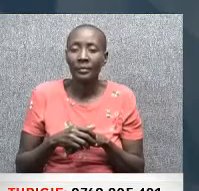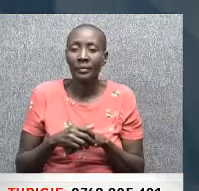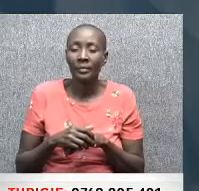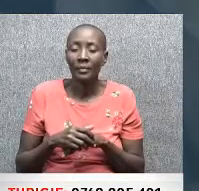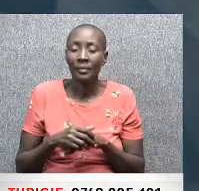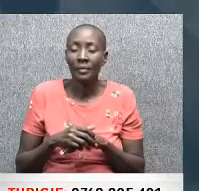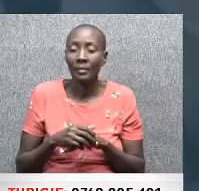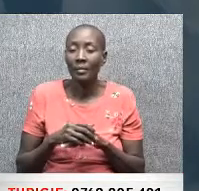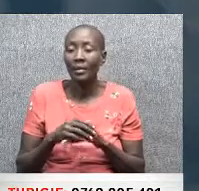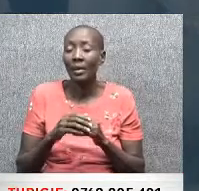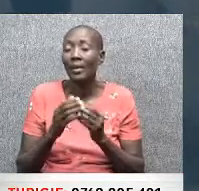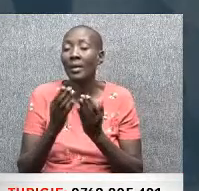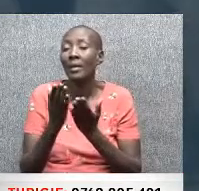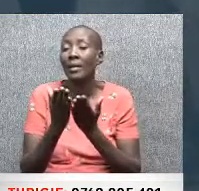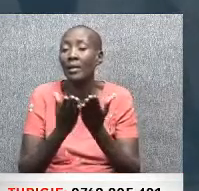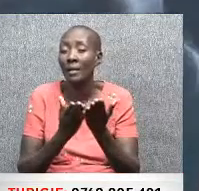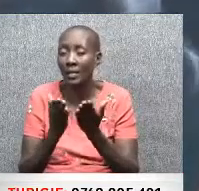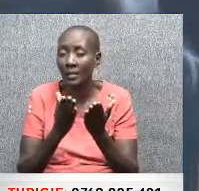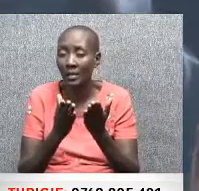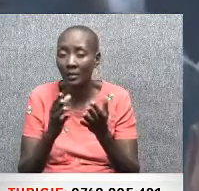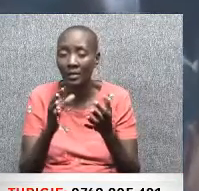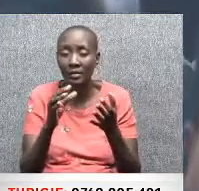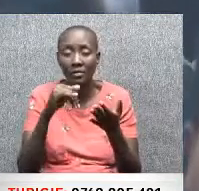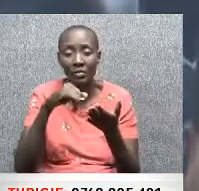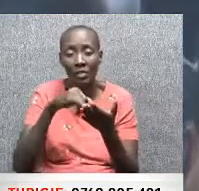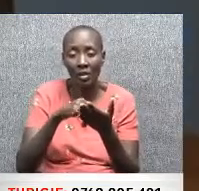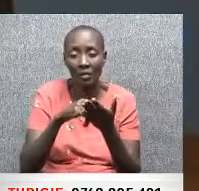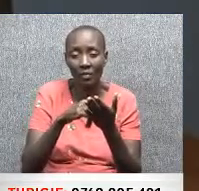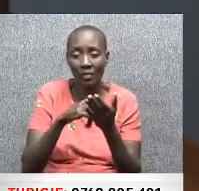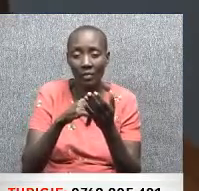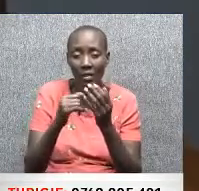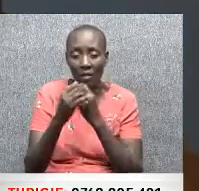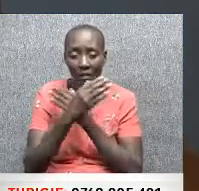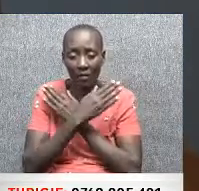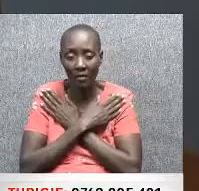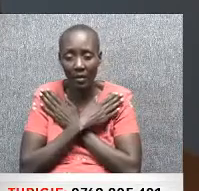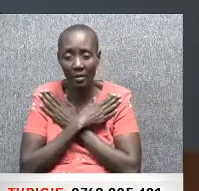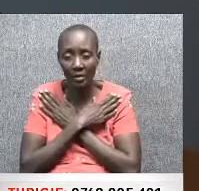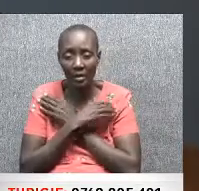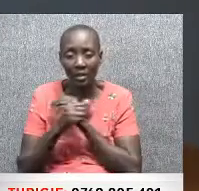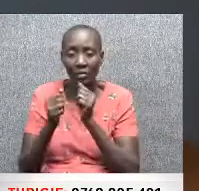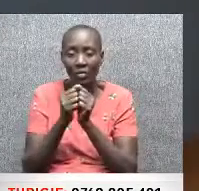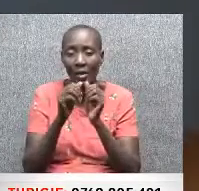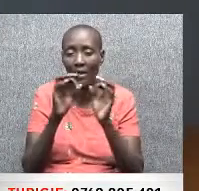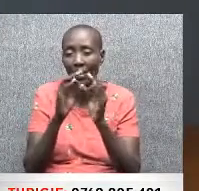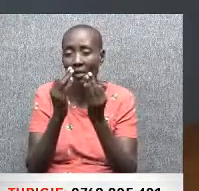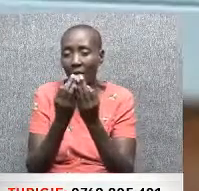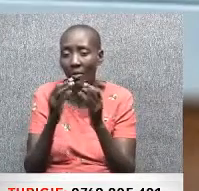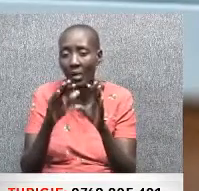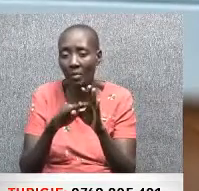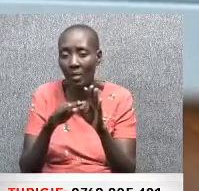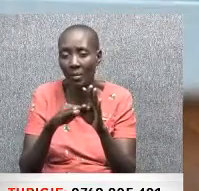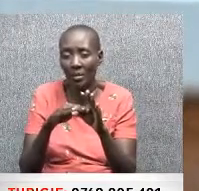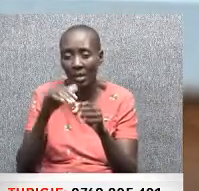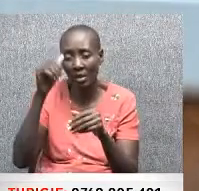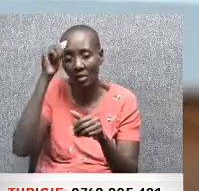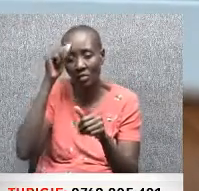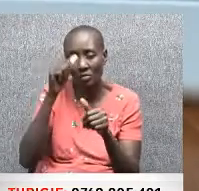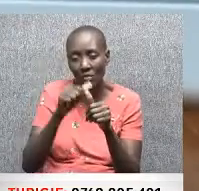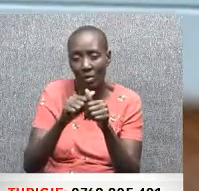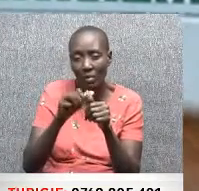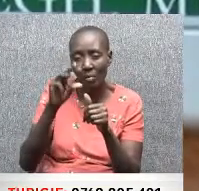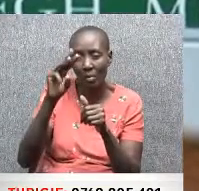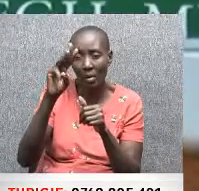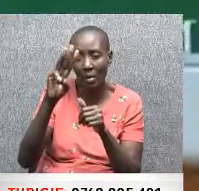misa imewajumuisha jamaa, ndugu na marafiki wakimkumbuka hayati Kijana wa Malwa kwa kiongozi shupavu aliyeunganisha taifa hili pasi